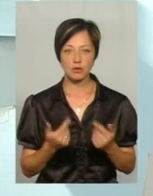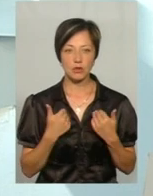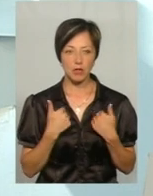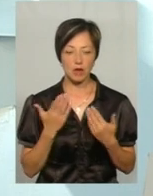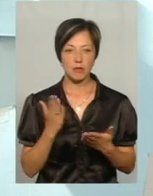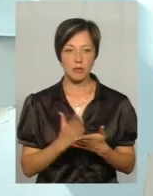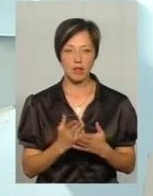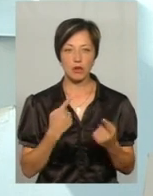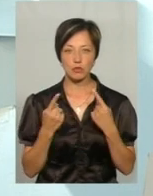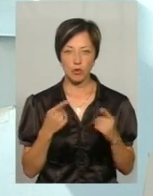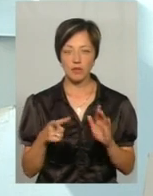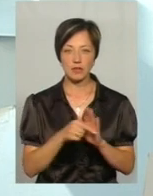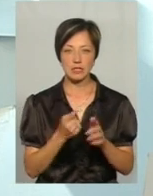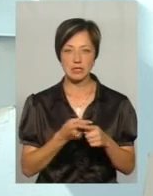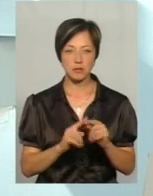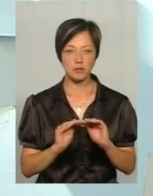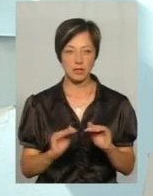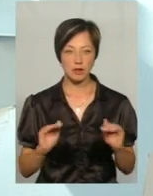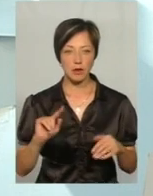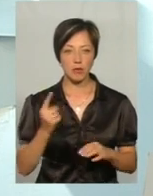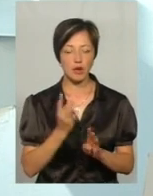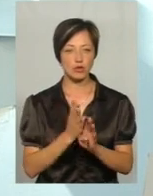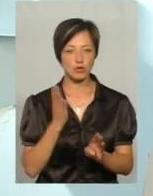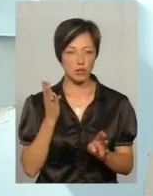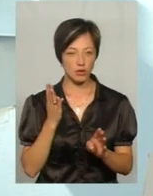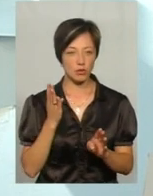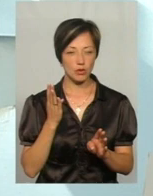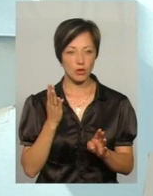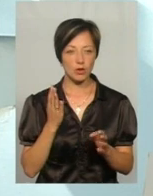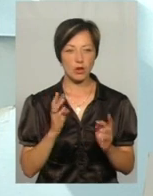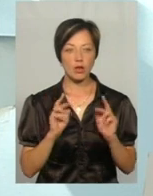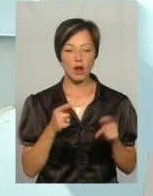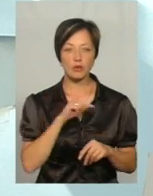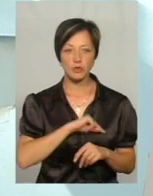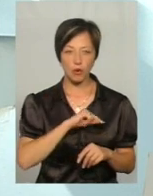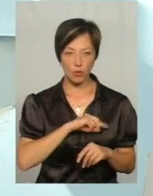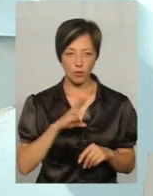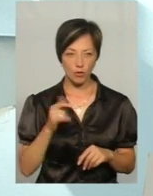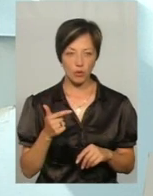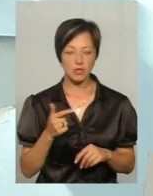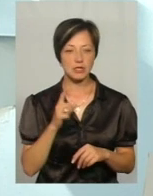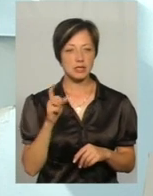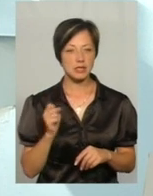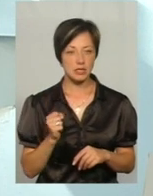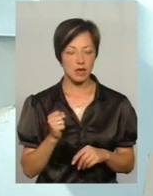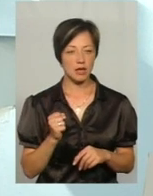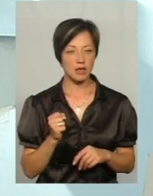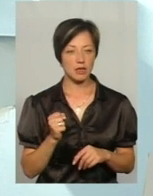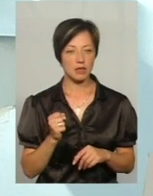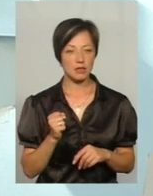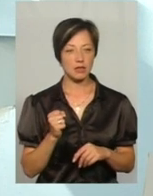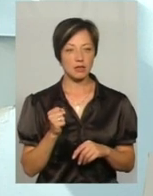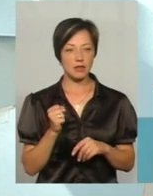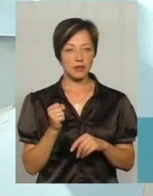мала розмову з цими дітьми, в першу чергу, як психолог, за запитом